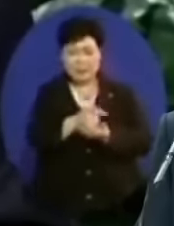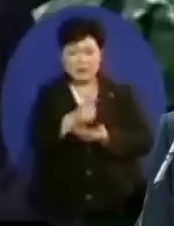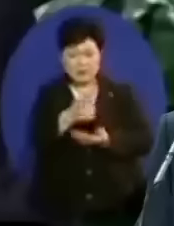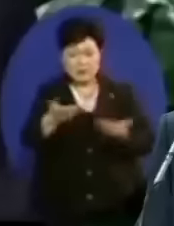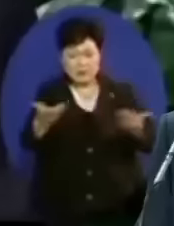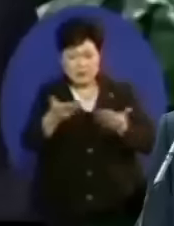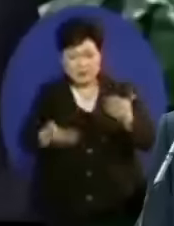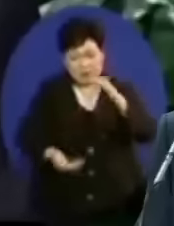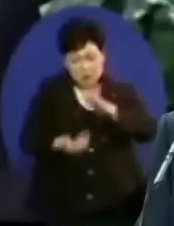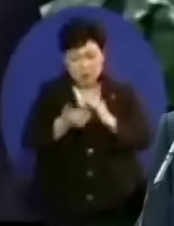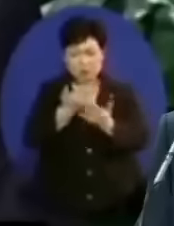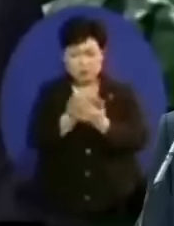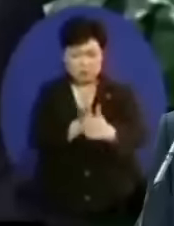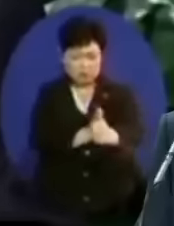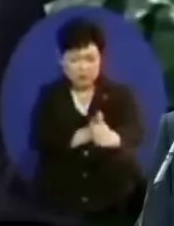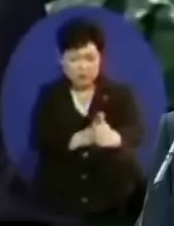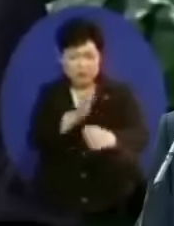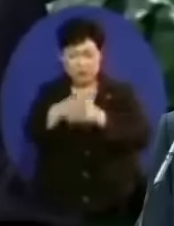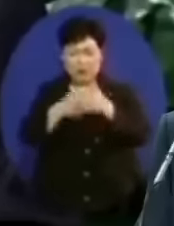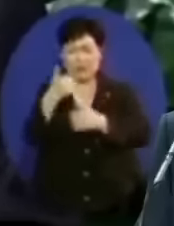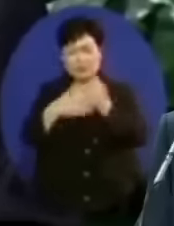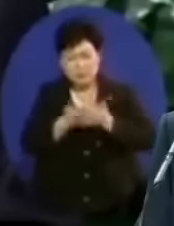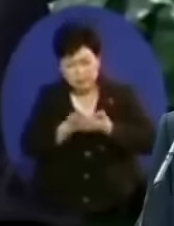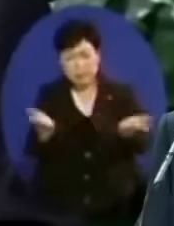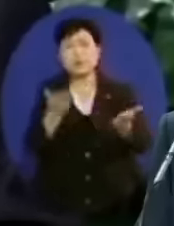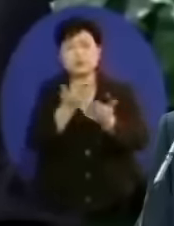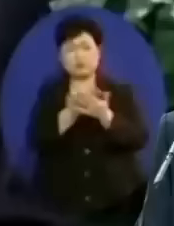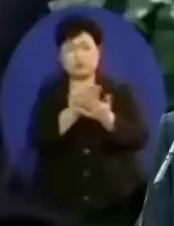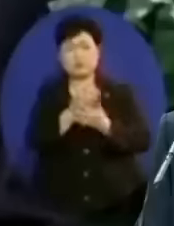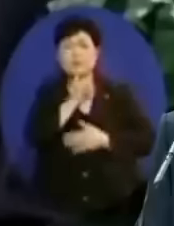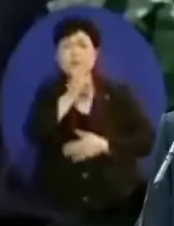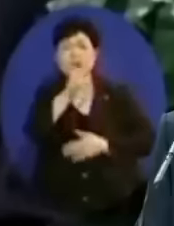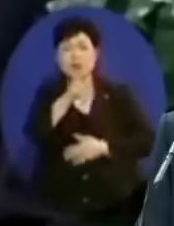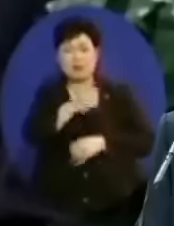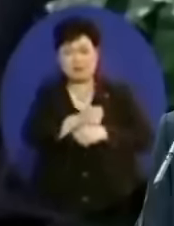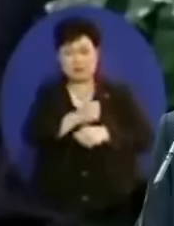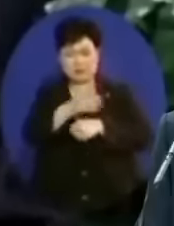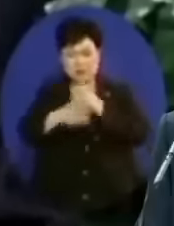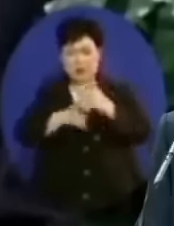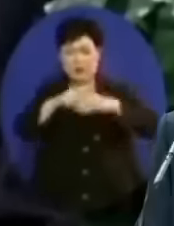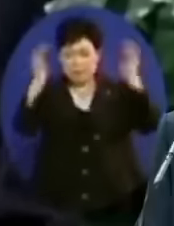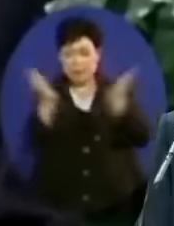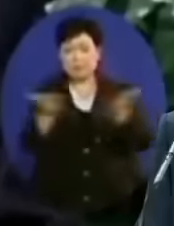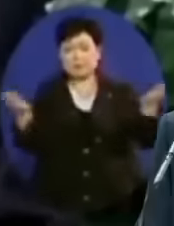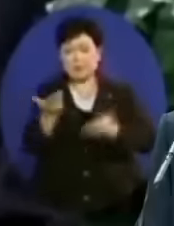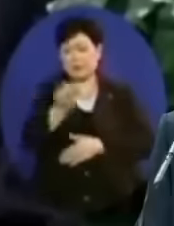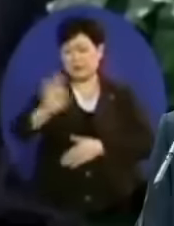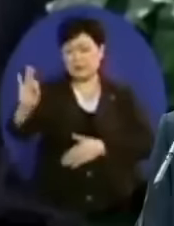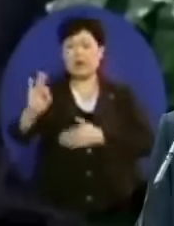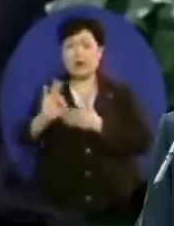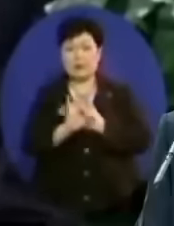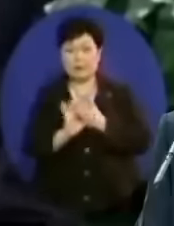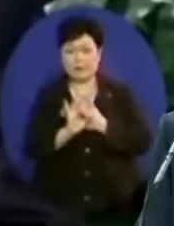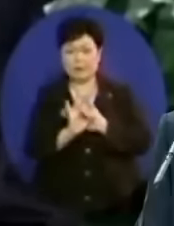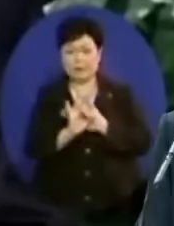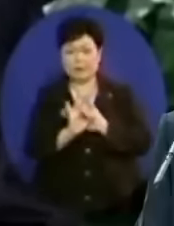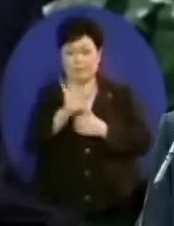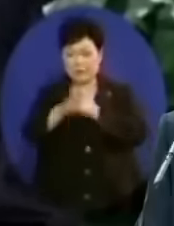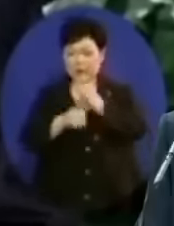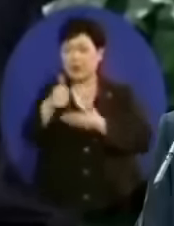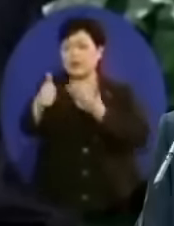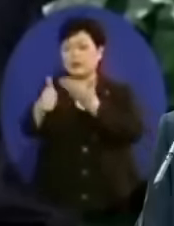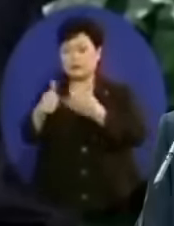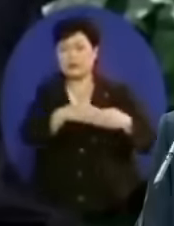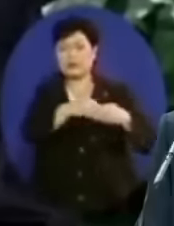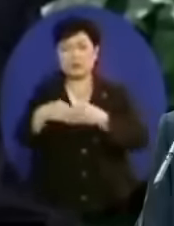주십시오. 하나님 은혜를 베풀어 주십시오. 하나님을 범사에 인정하면 하나님께서